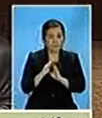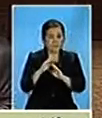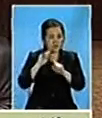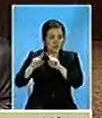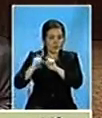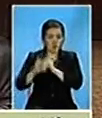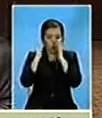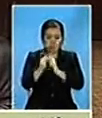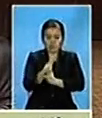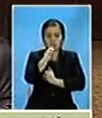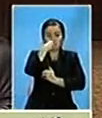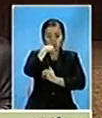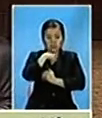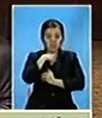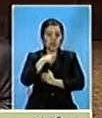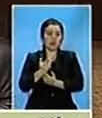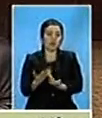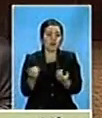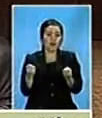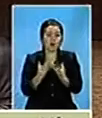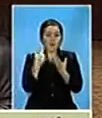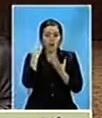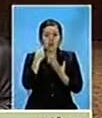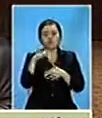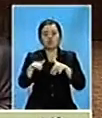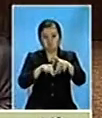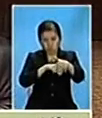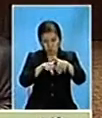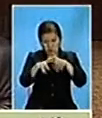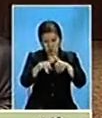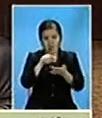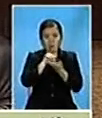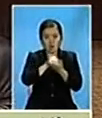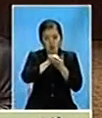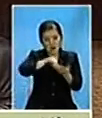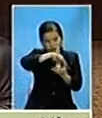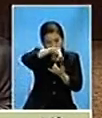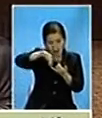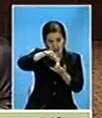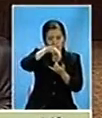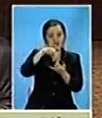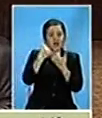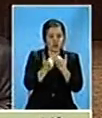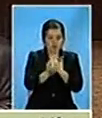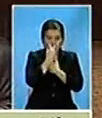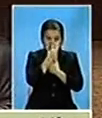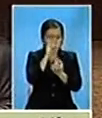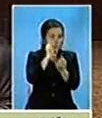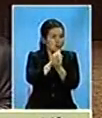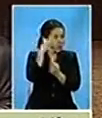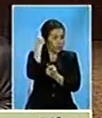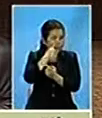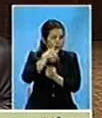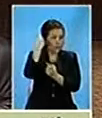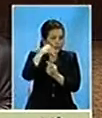ผู้ที่ได้รับโทษอันนี้ก็คือประชาชนที่ไปใช้บริการเราเห็นกันอยู่ในทุกวันนี้อย่า